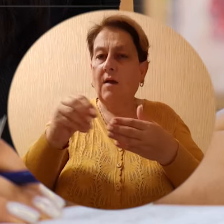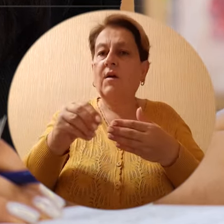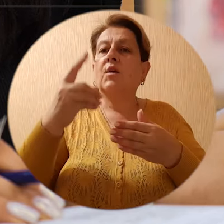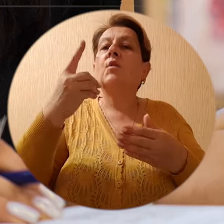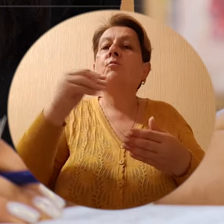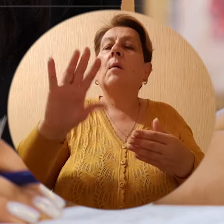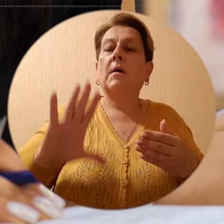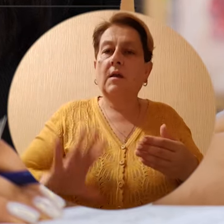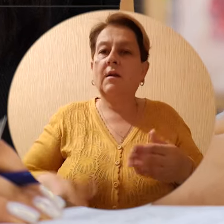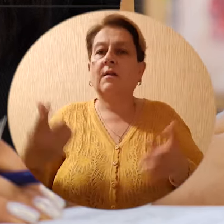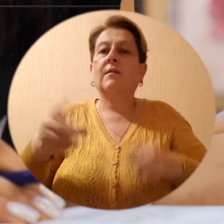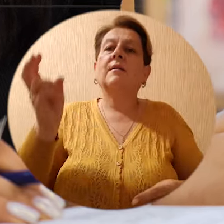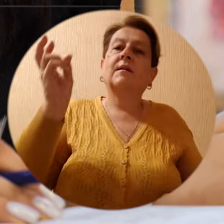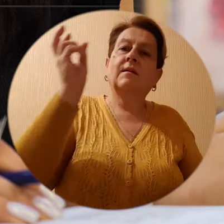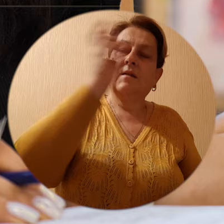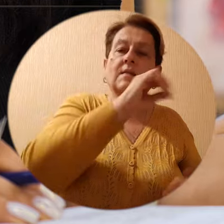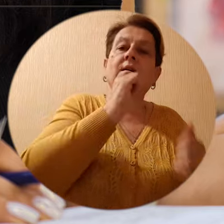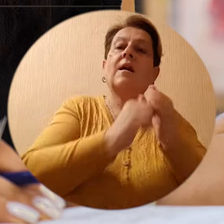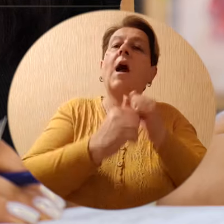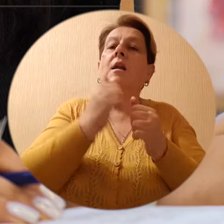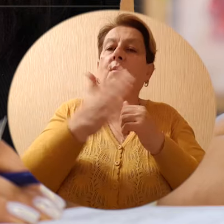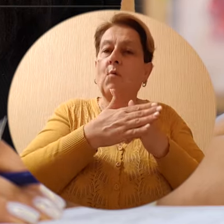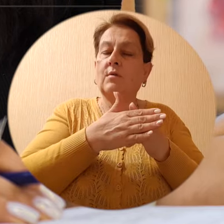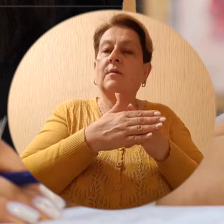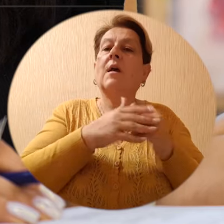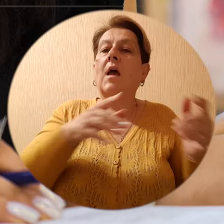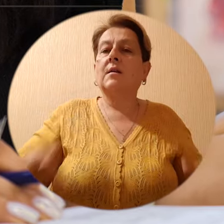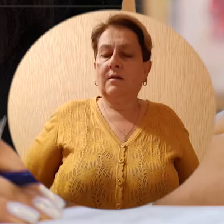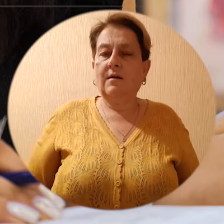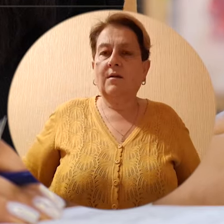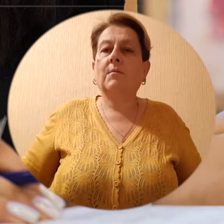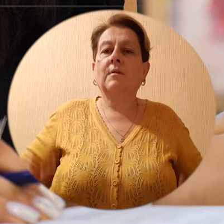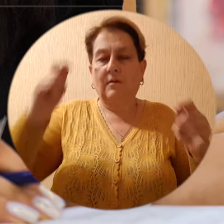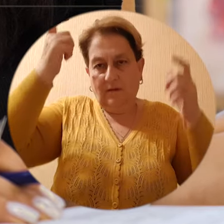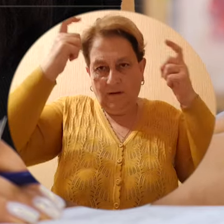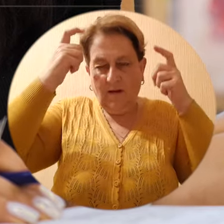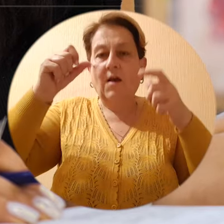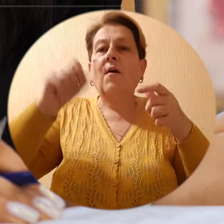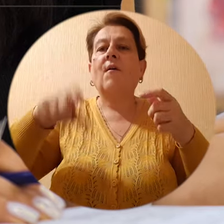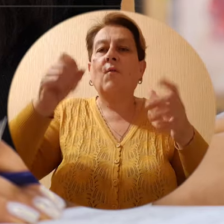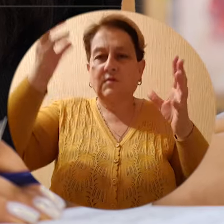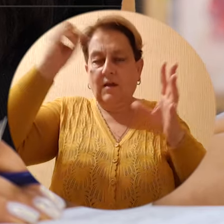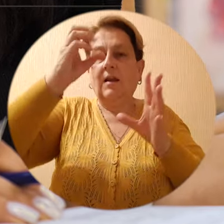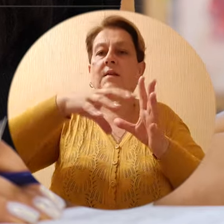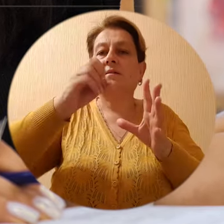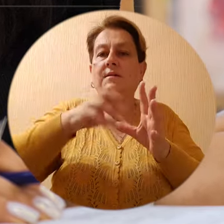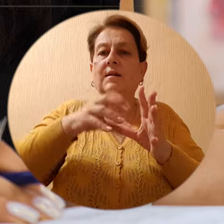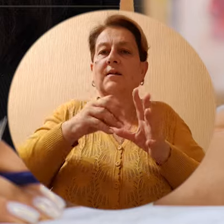իսկ մի շաբաթ հանց նորից գնաց քարանձավ, այս անգամ գրպաններն ու գլխարկը ոսկի